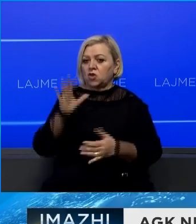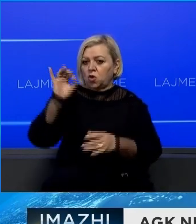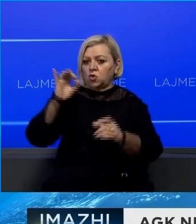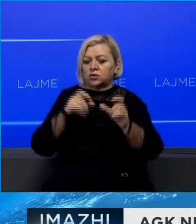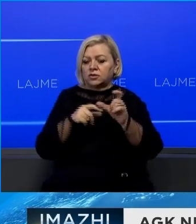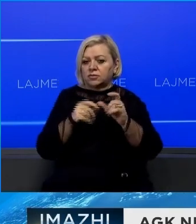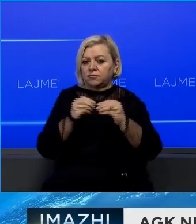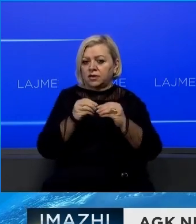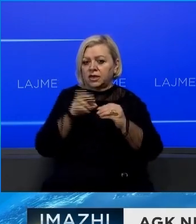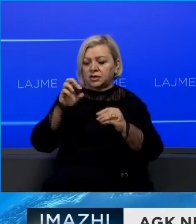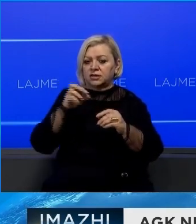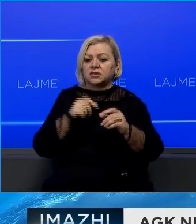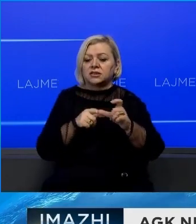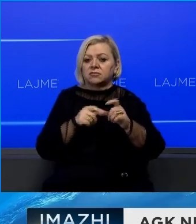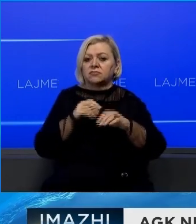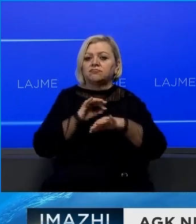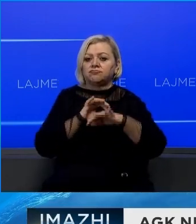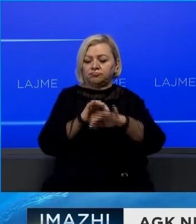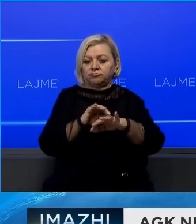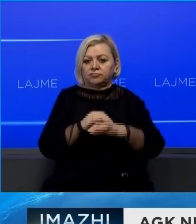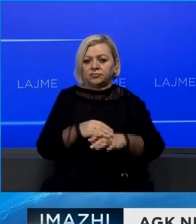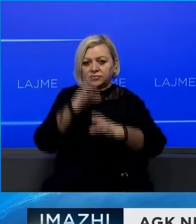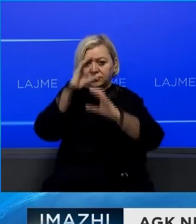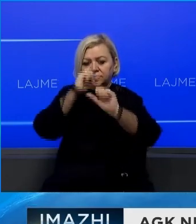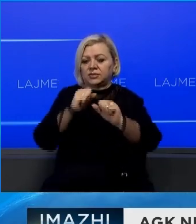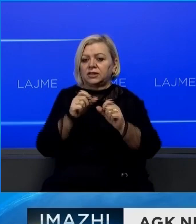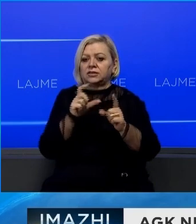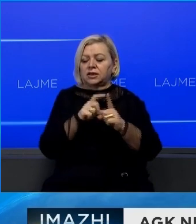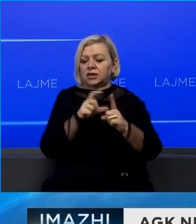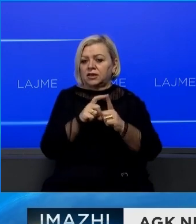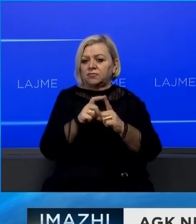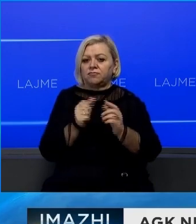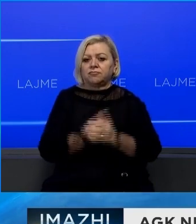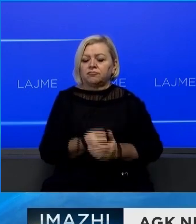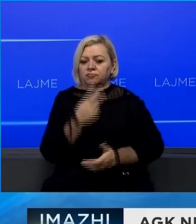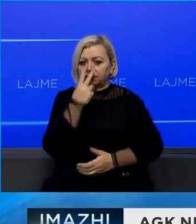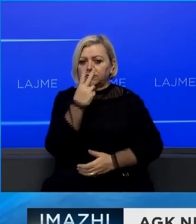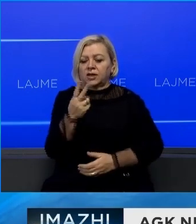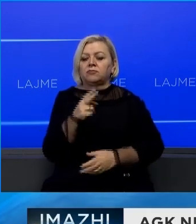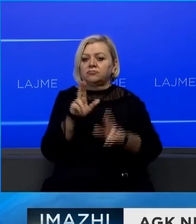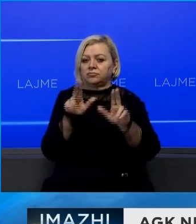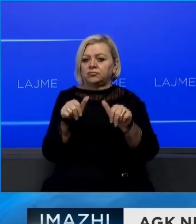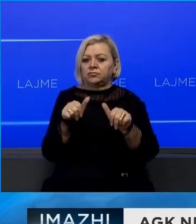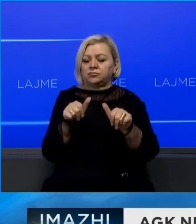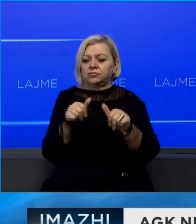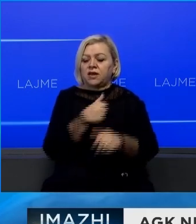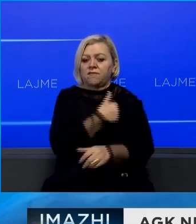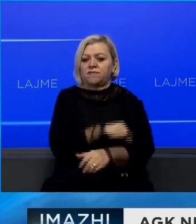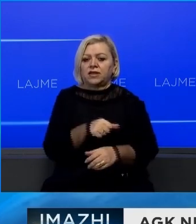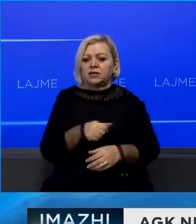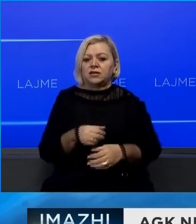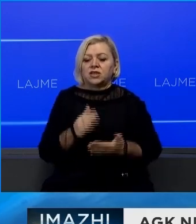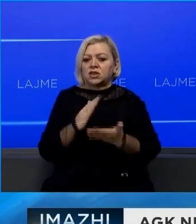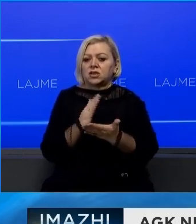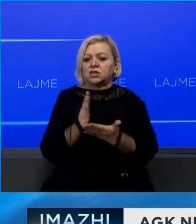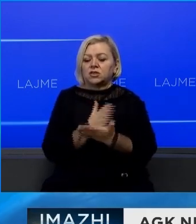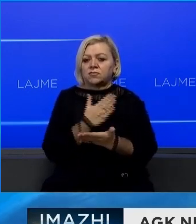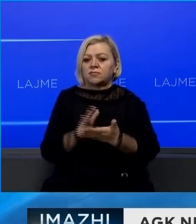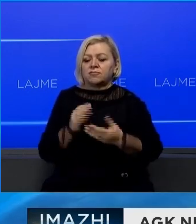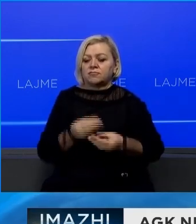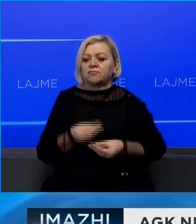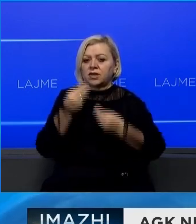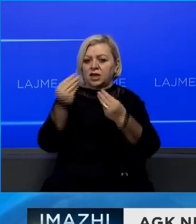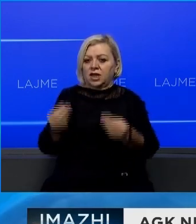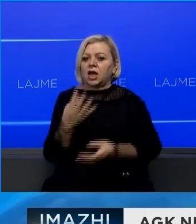OSB-së, misionit të OSB-së në Kosovë, ambasadorit Davenport dhe të tjerët, ku kemi pasur mundësinë që për këtë vit të ndajmë çmimin në 4